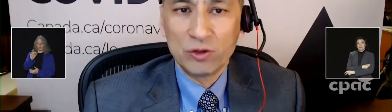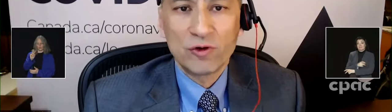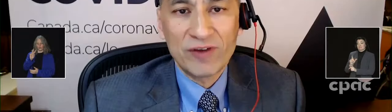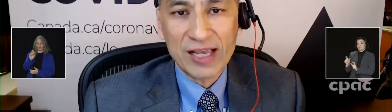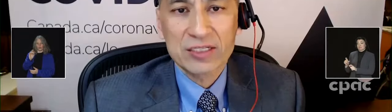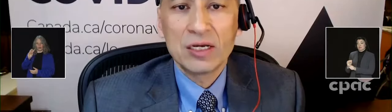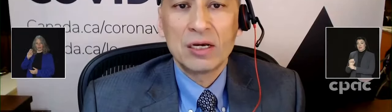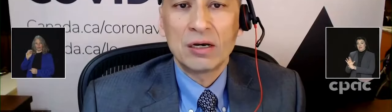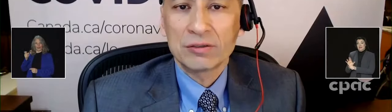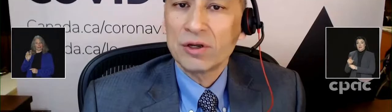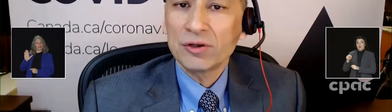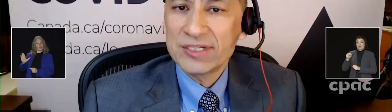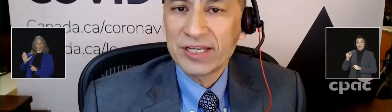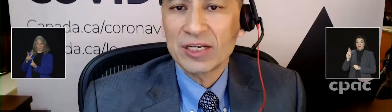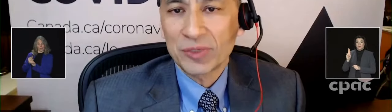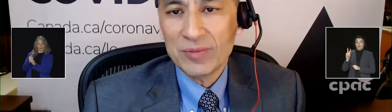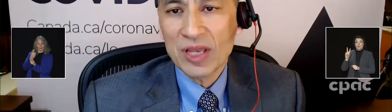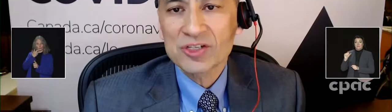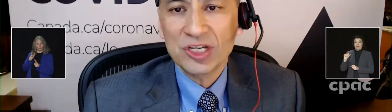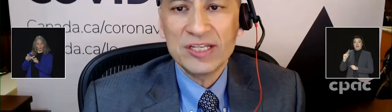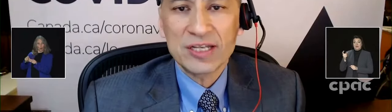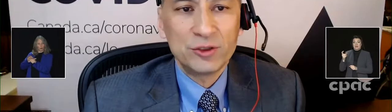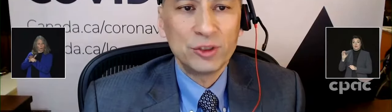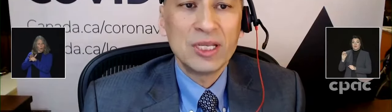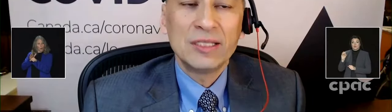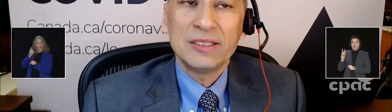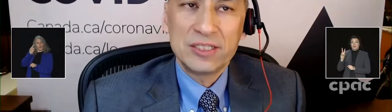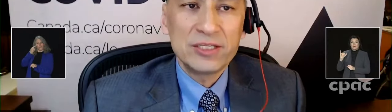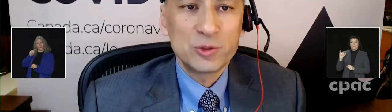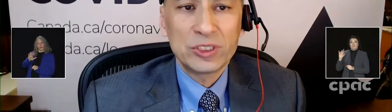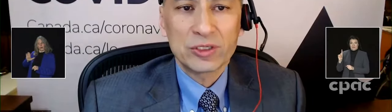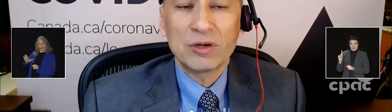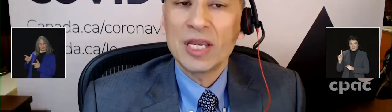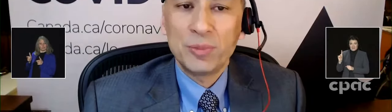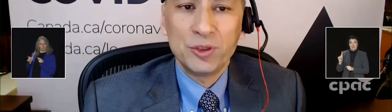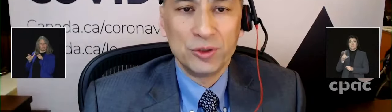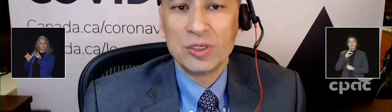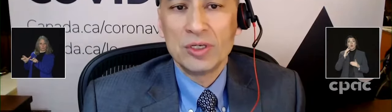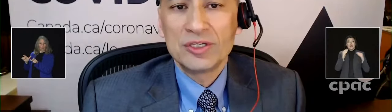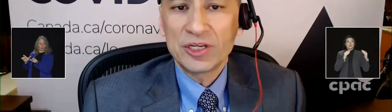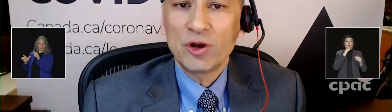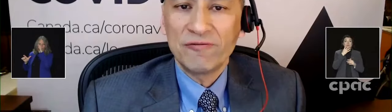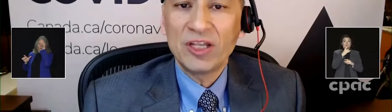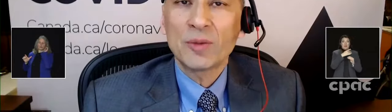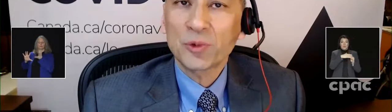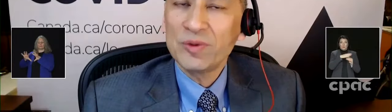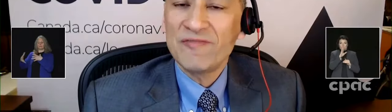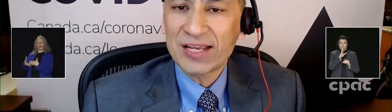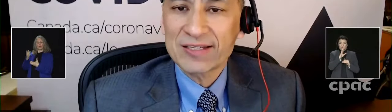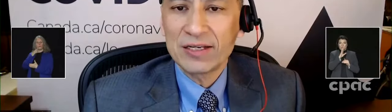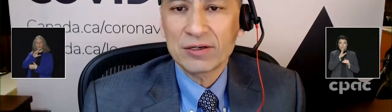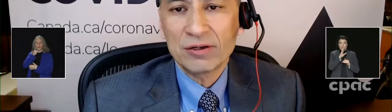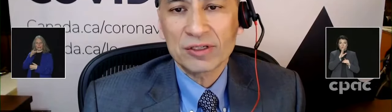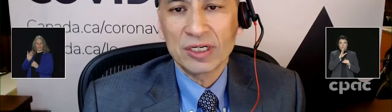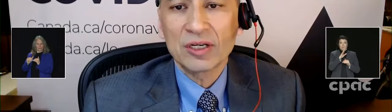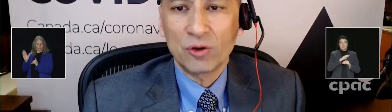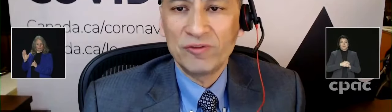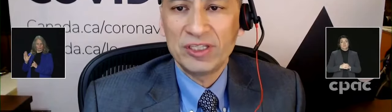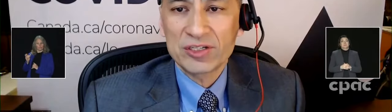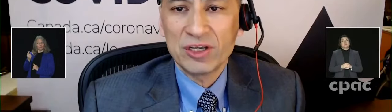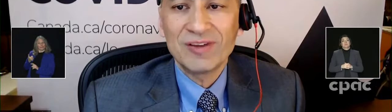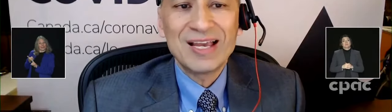de Novavax, en tant que série primaire chez les adultes de 18 ans et plus, ceux qui ont fait le premier vaccin